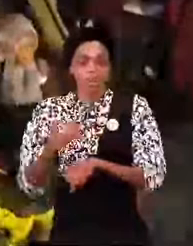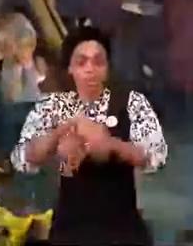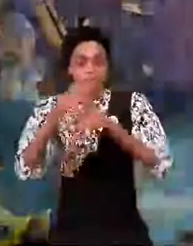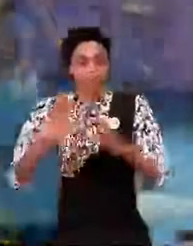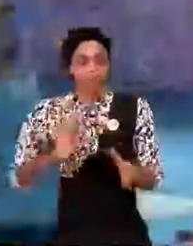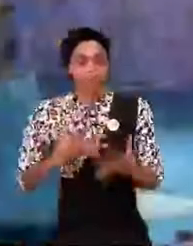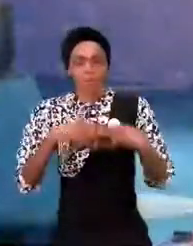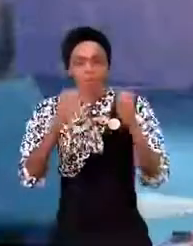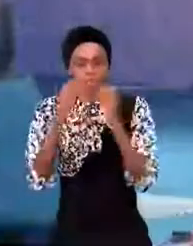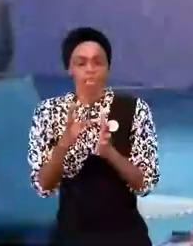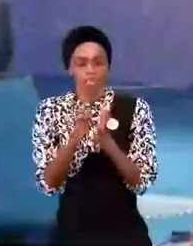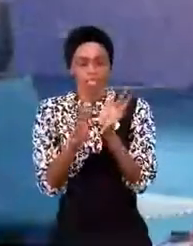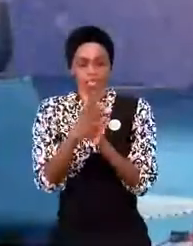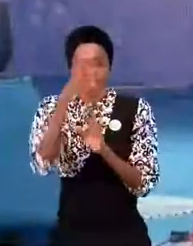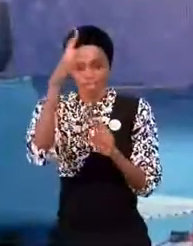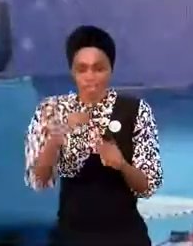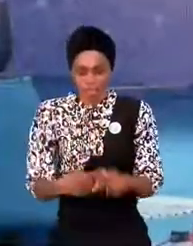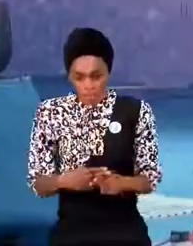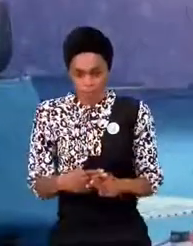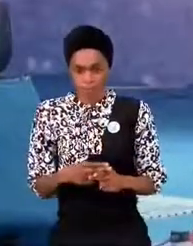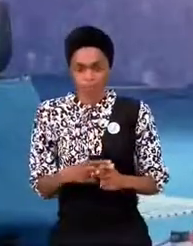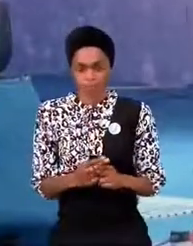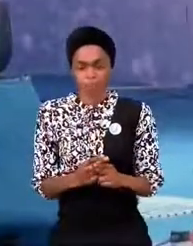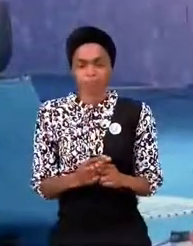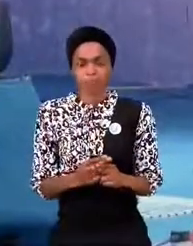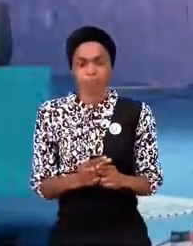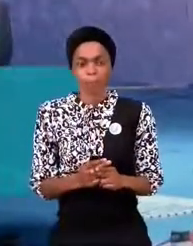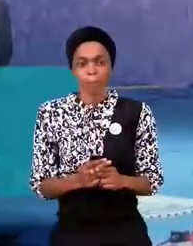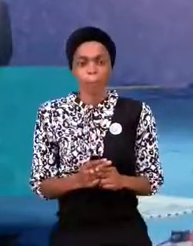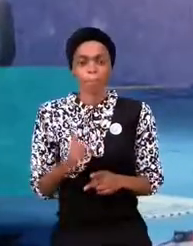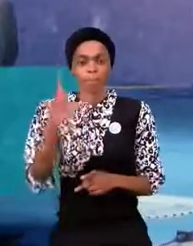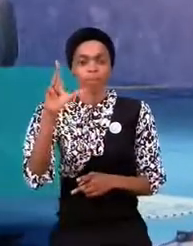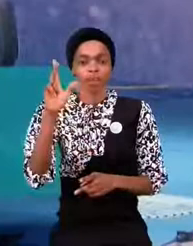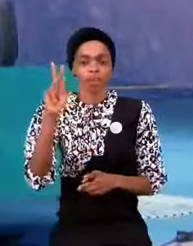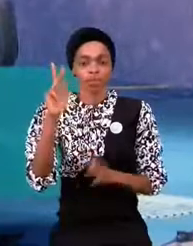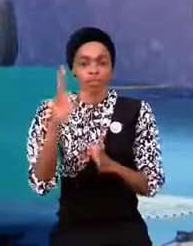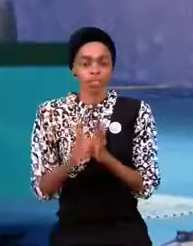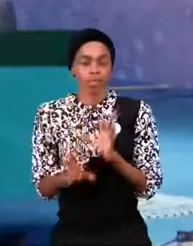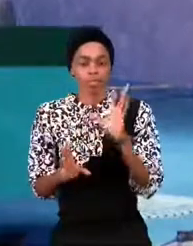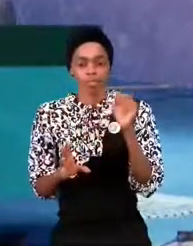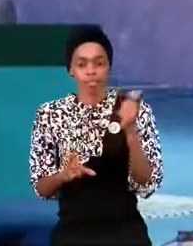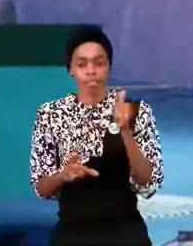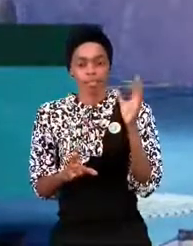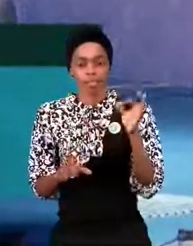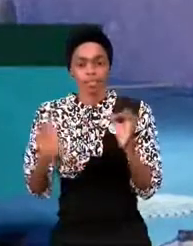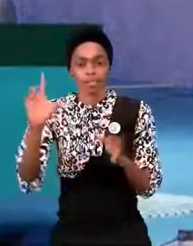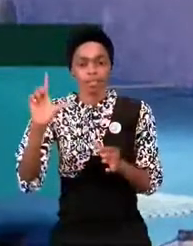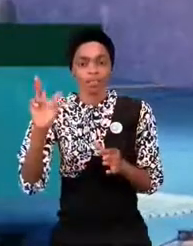Luc chapitre 19, Luc 19, verset 37.